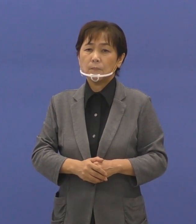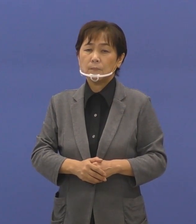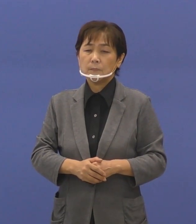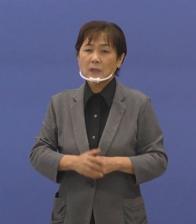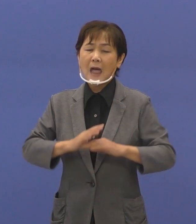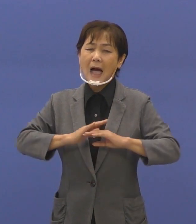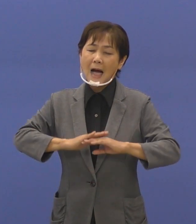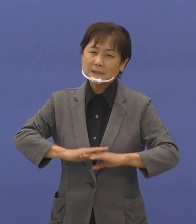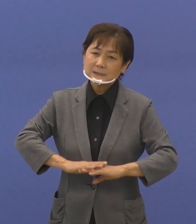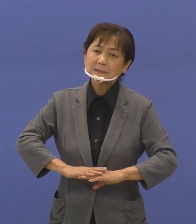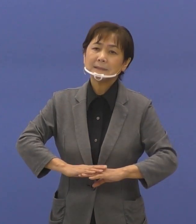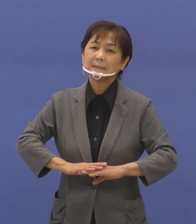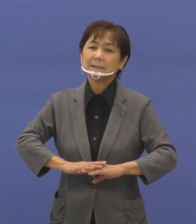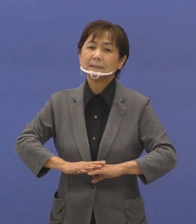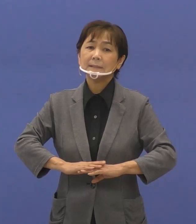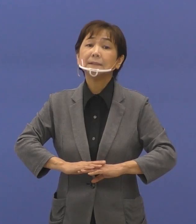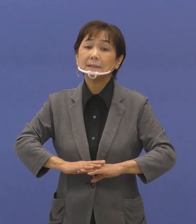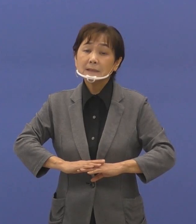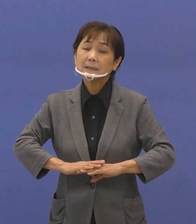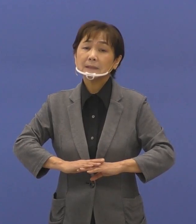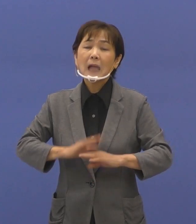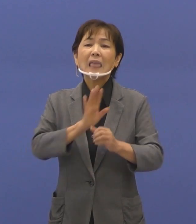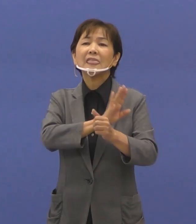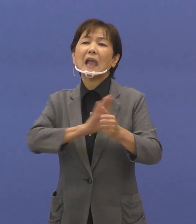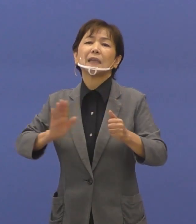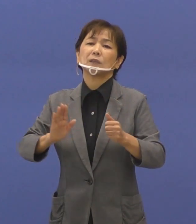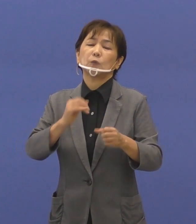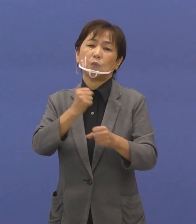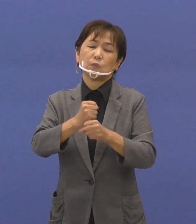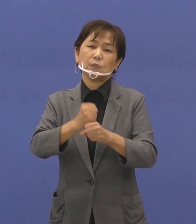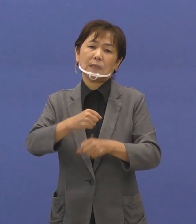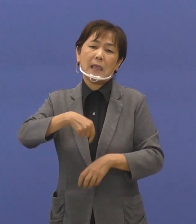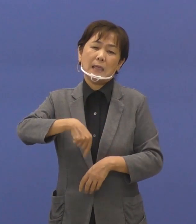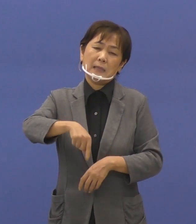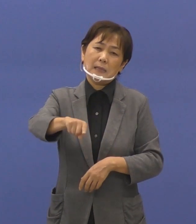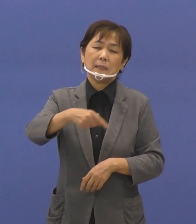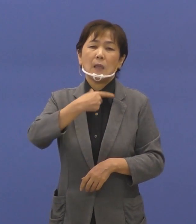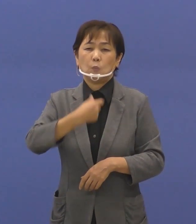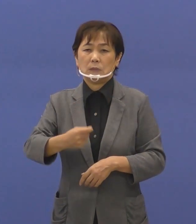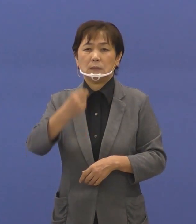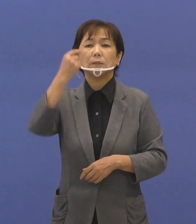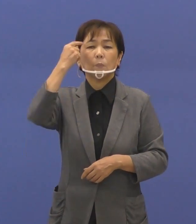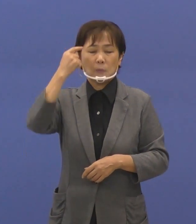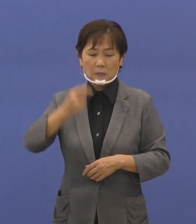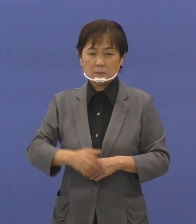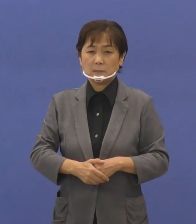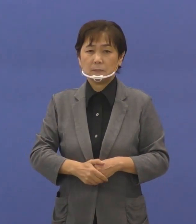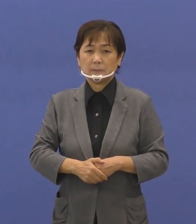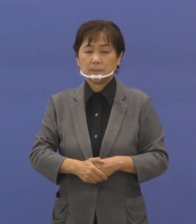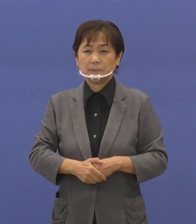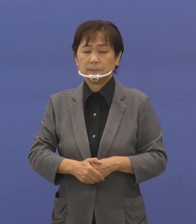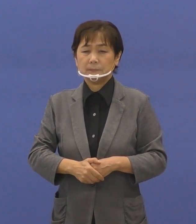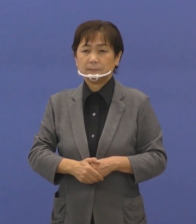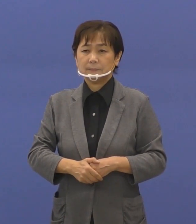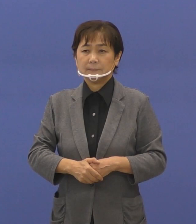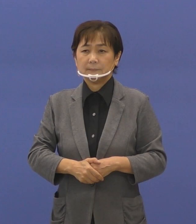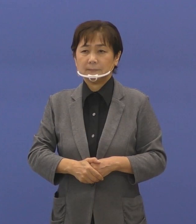安心して信任されるような形を作って仕事をしていってほしいと思います。 ありがとうございました